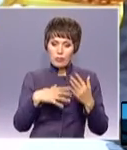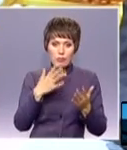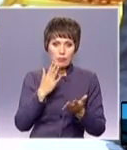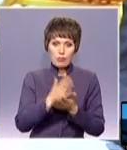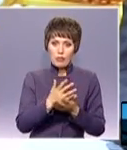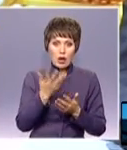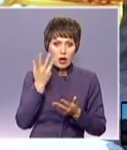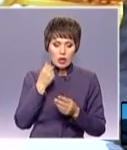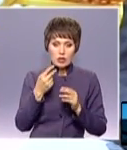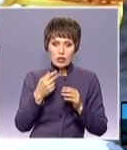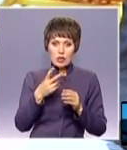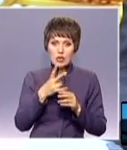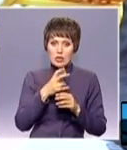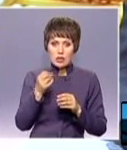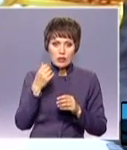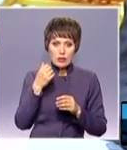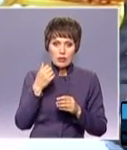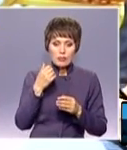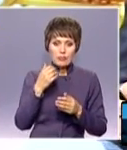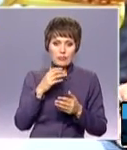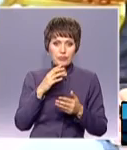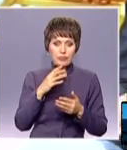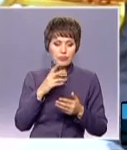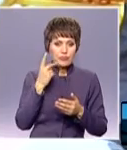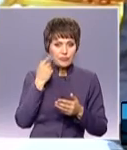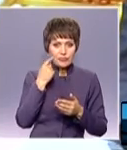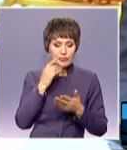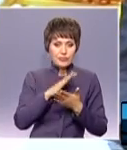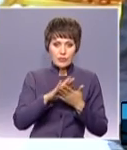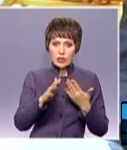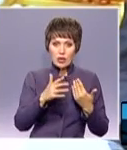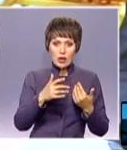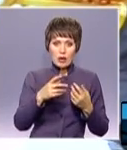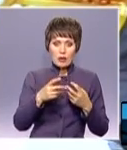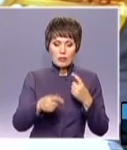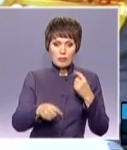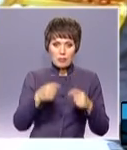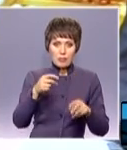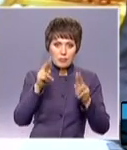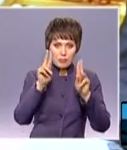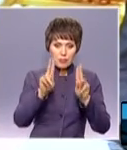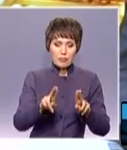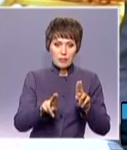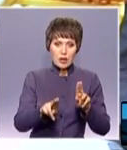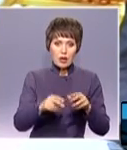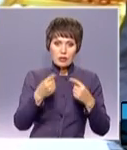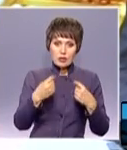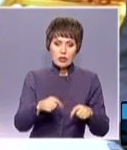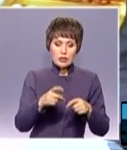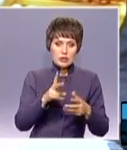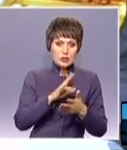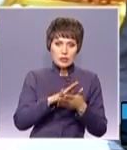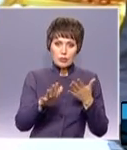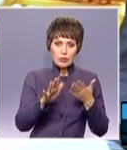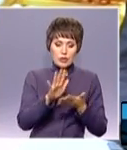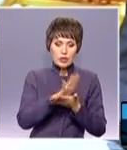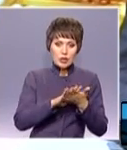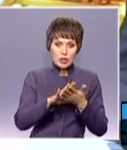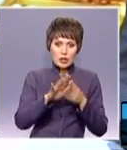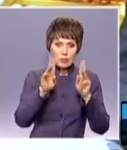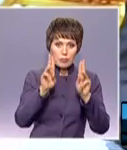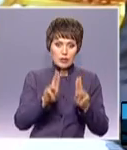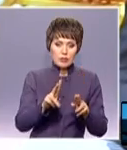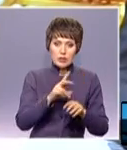когда недобросовестные поставщики также нарушают все правила торговли, не соблюдает никаких правил,